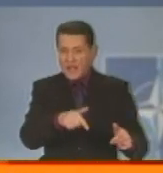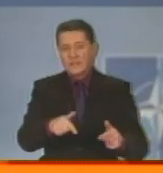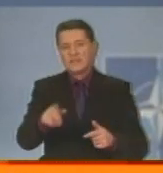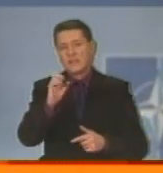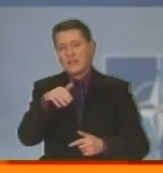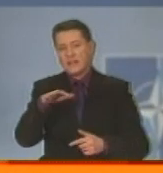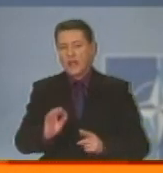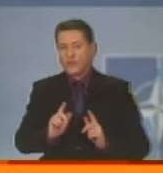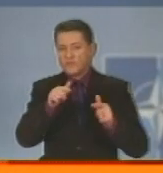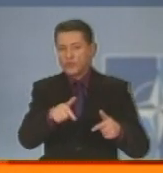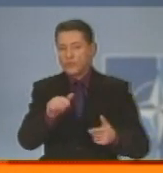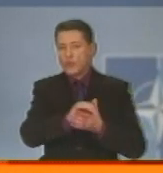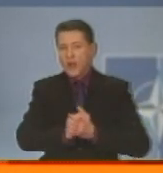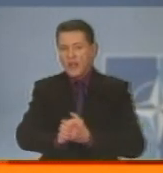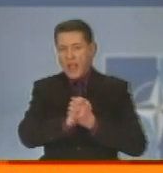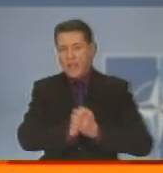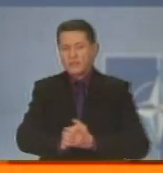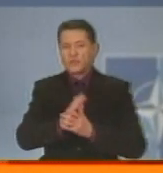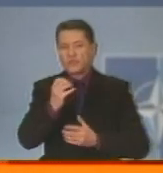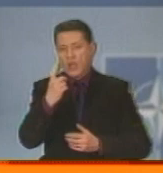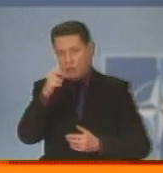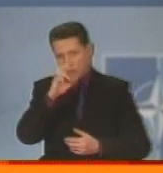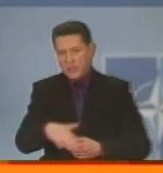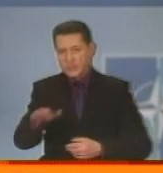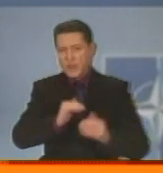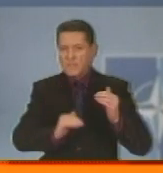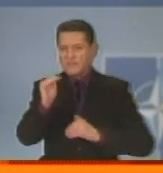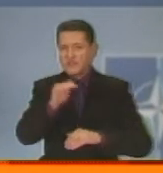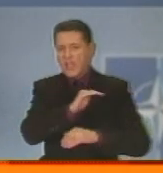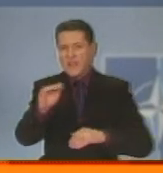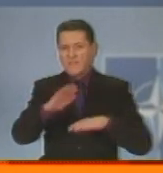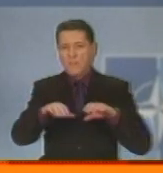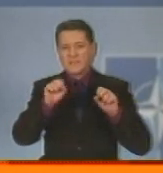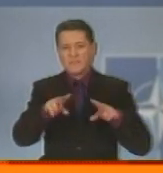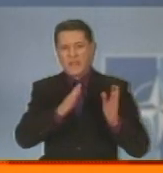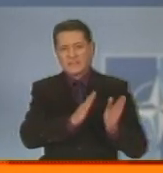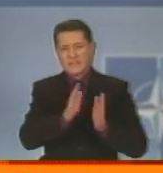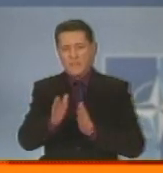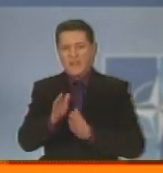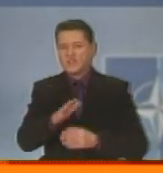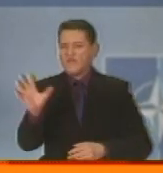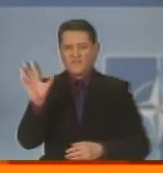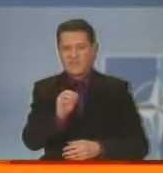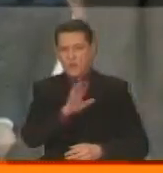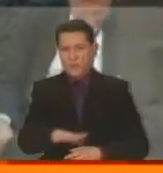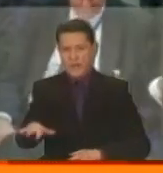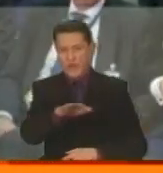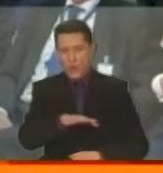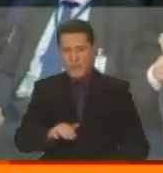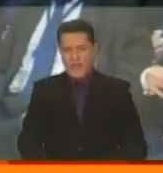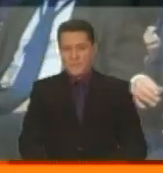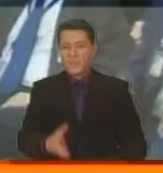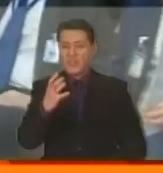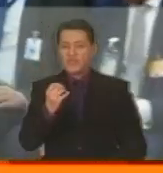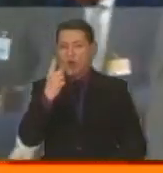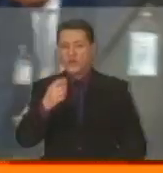однієї західно-балканської держави означає значне підвищення рівня безпеки і стабільності в цілому регіоні. І ще